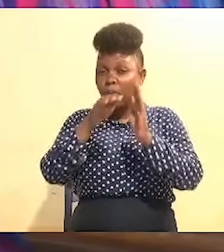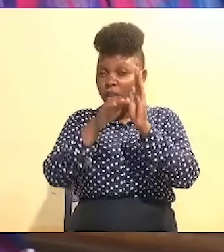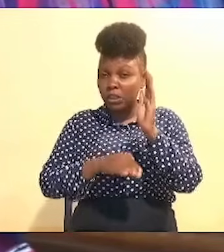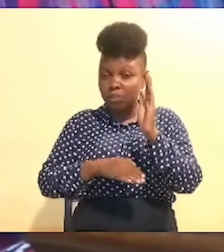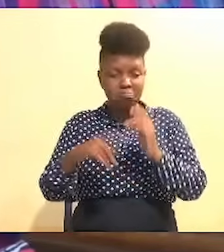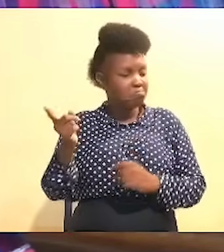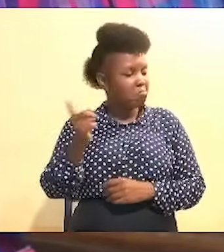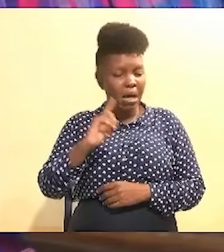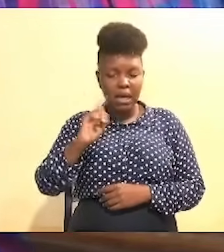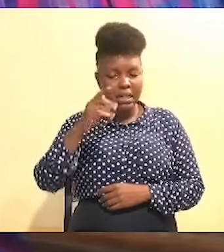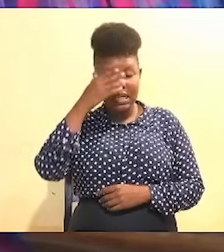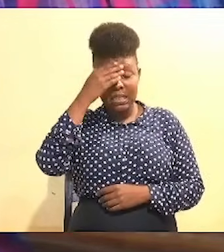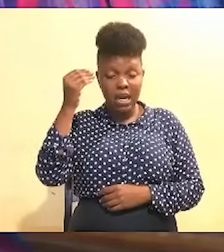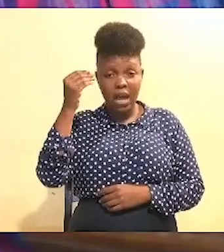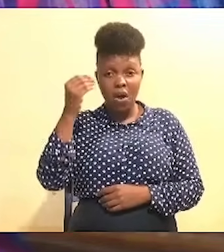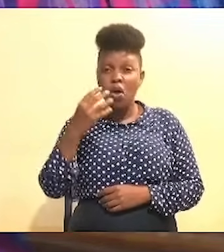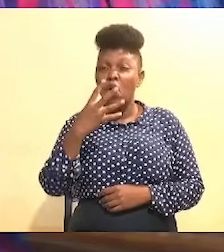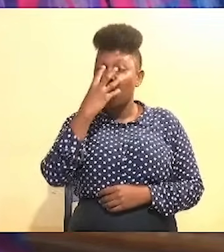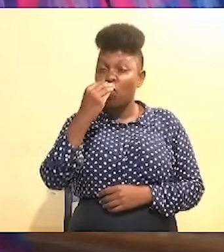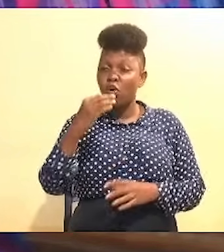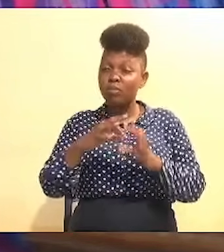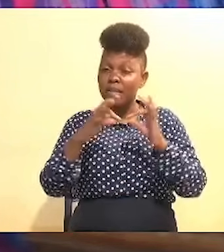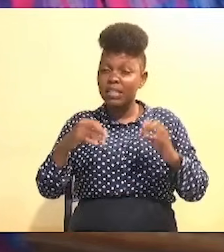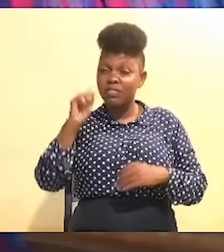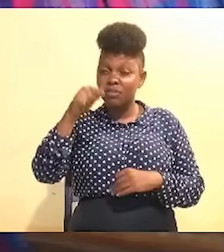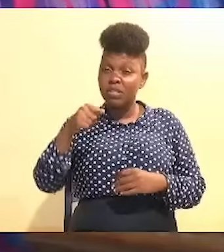hiyo, Roho Mtakatifu ndiye anaweza kudelete.